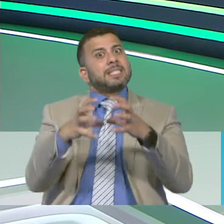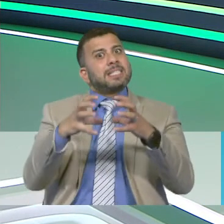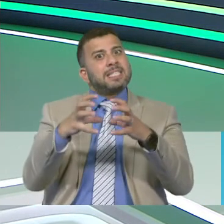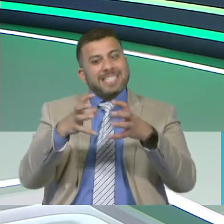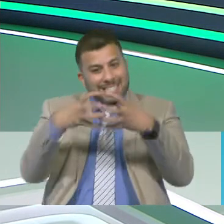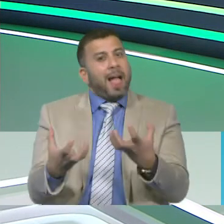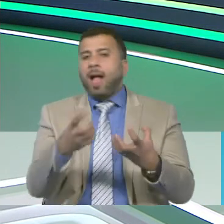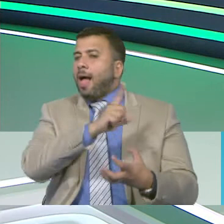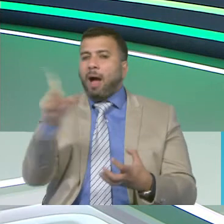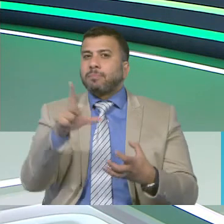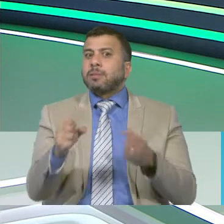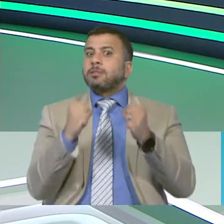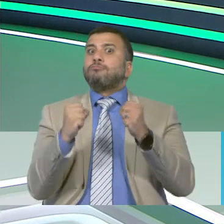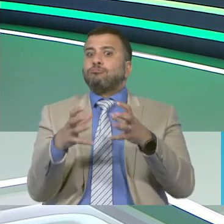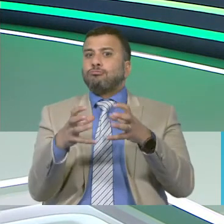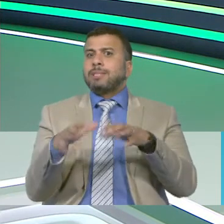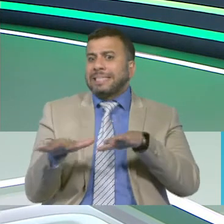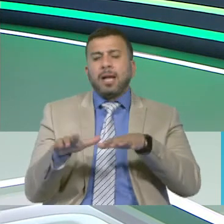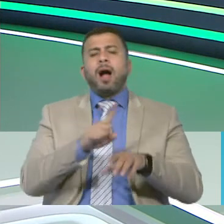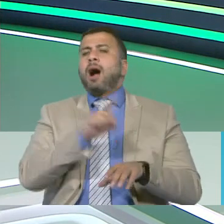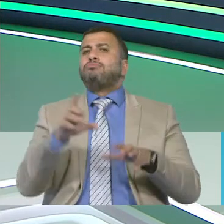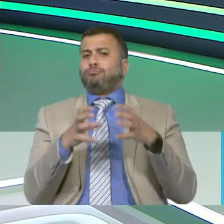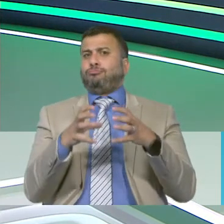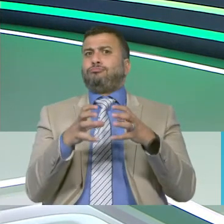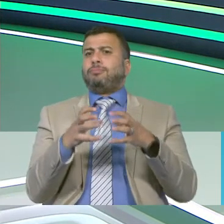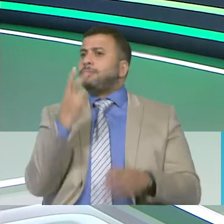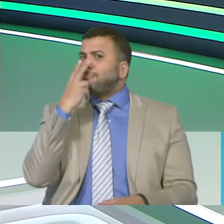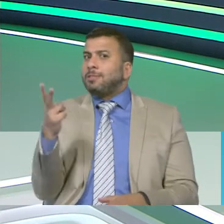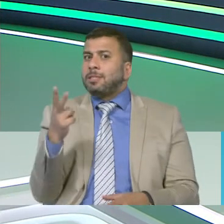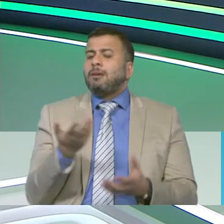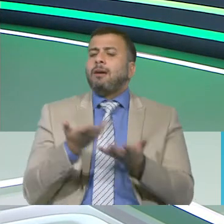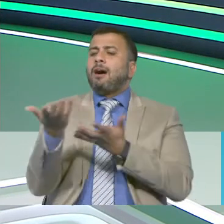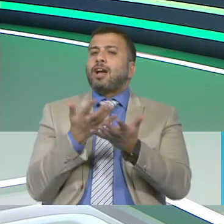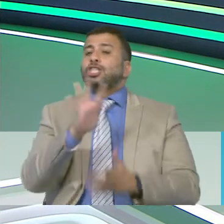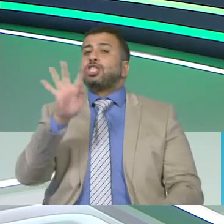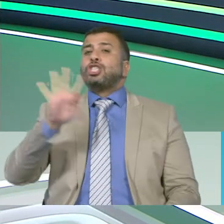محاولات زعزعة واستقرار المنطقة، ونموذجاً يحتذى لعلاقات